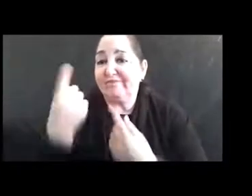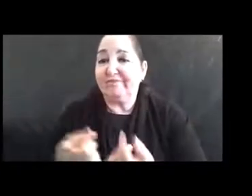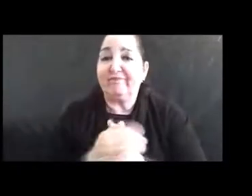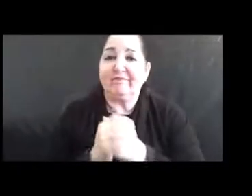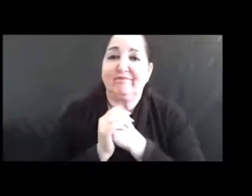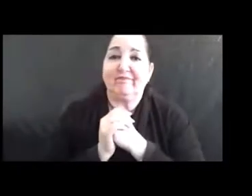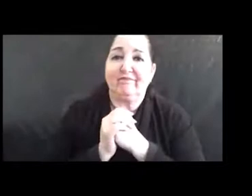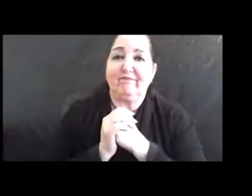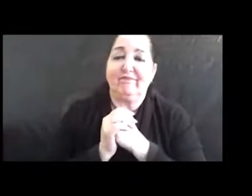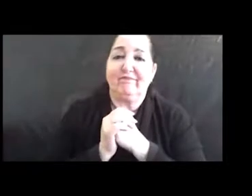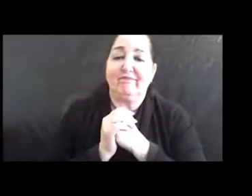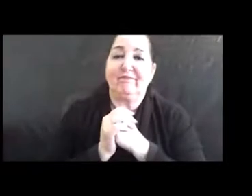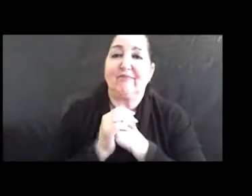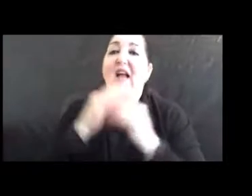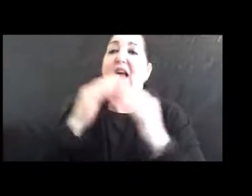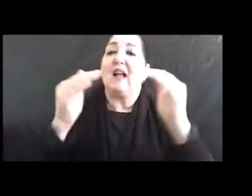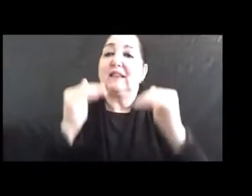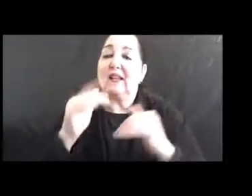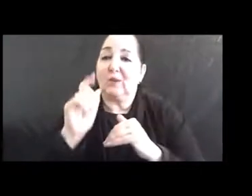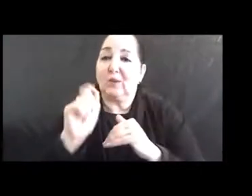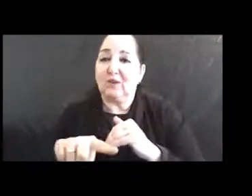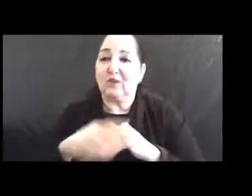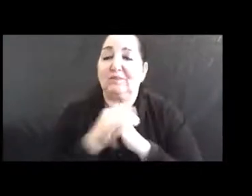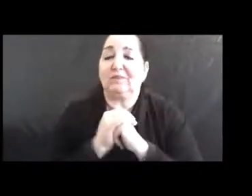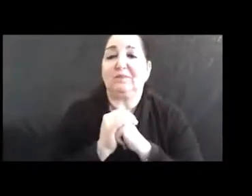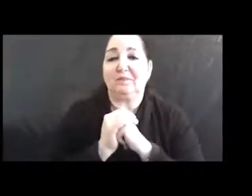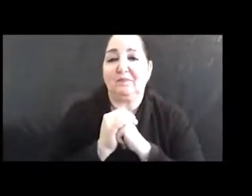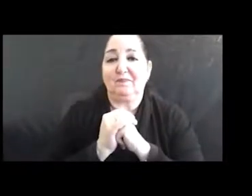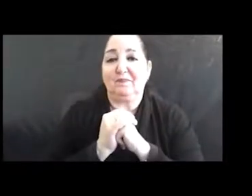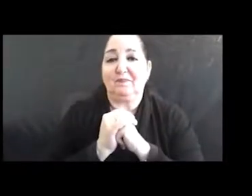Dan itu sih alasannya. Yang kedua,